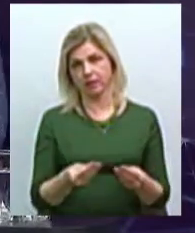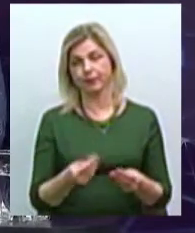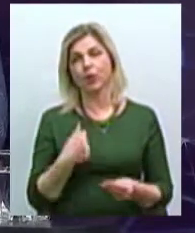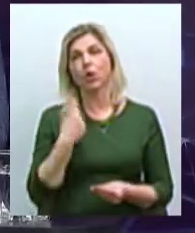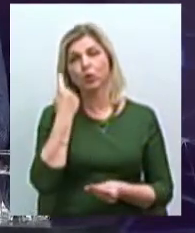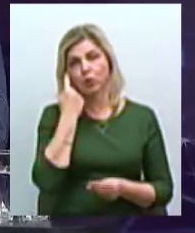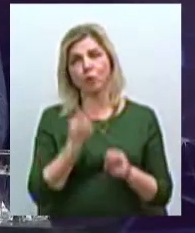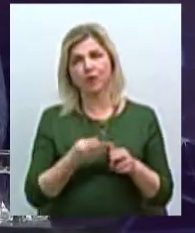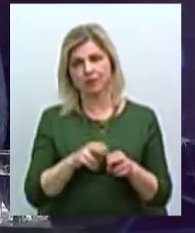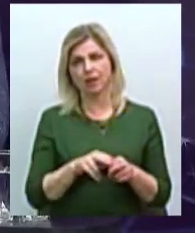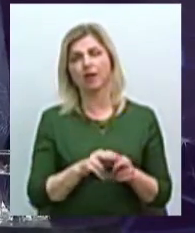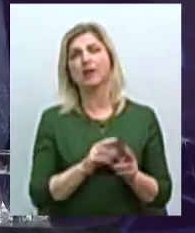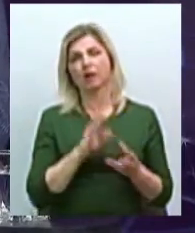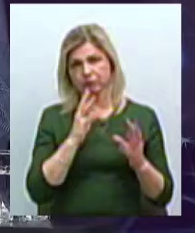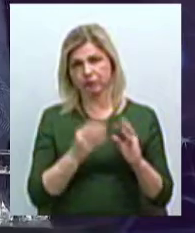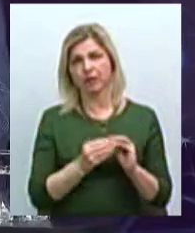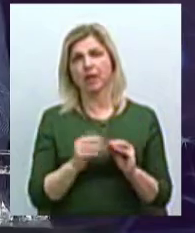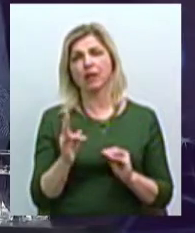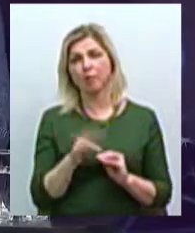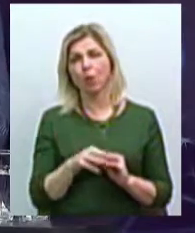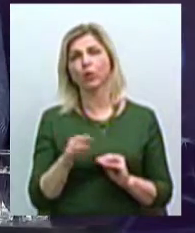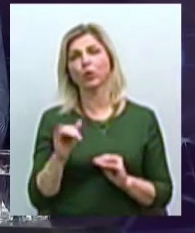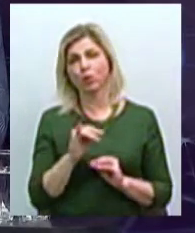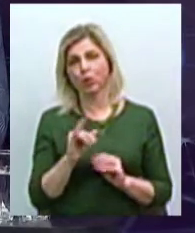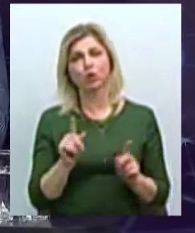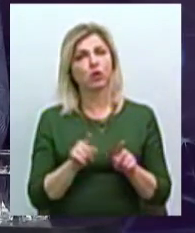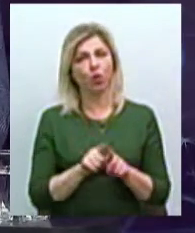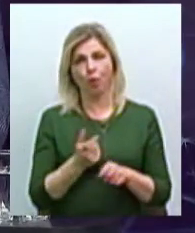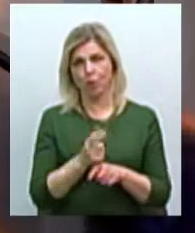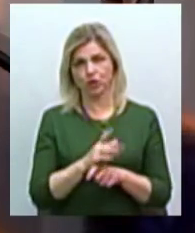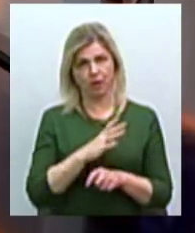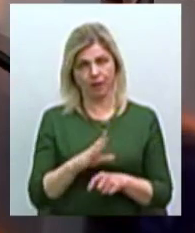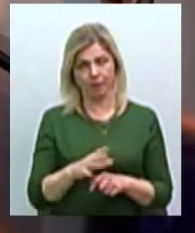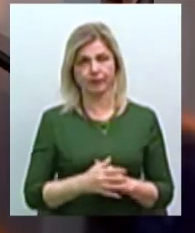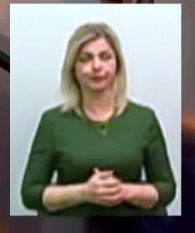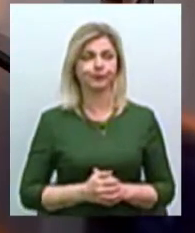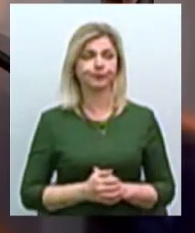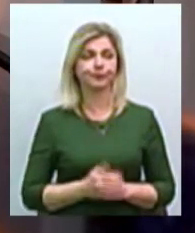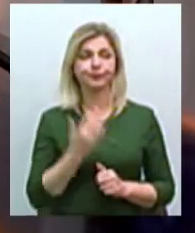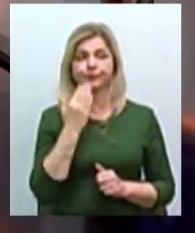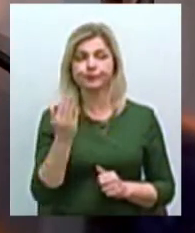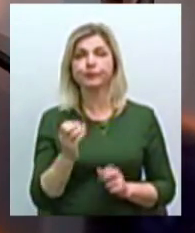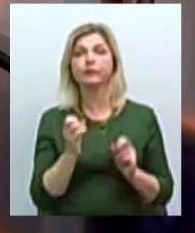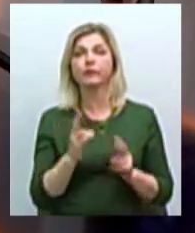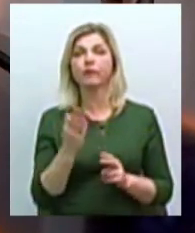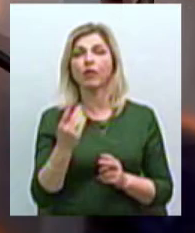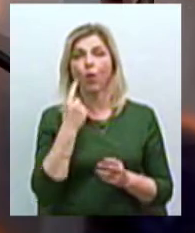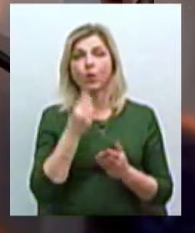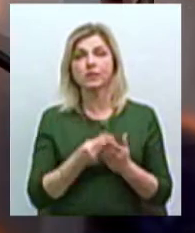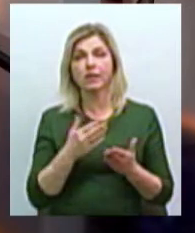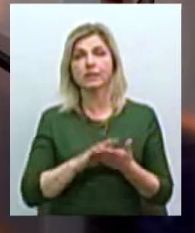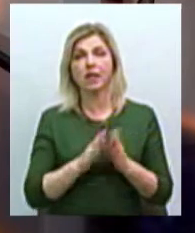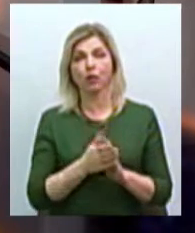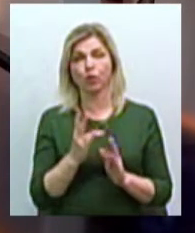що ми це відрегулюємо з Миколою Юрійовичем, щоб такого більше не було. Як ви оцінюєте станом на